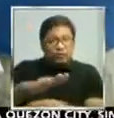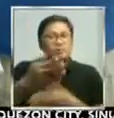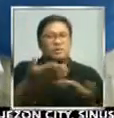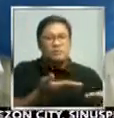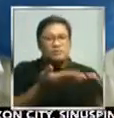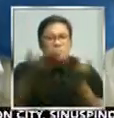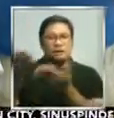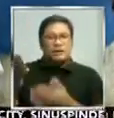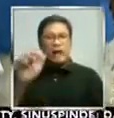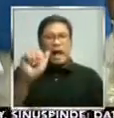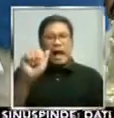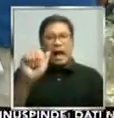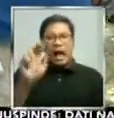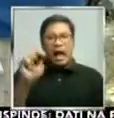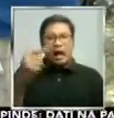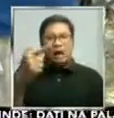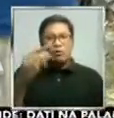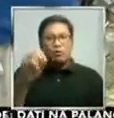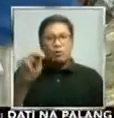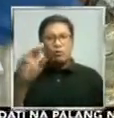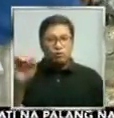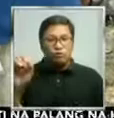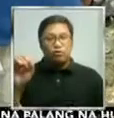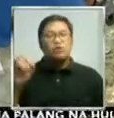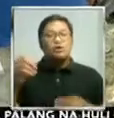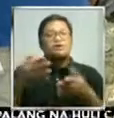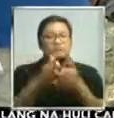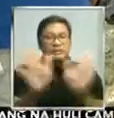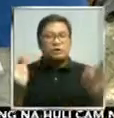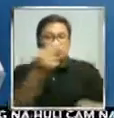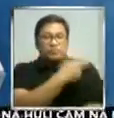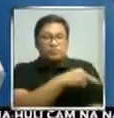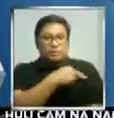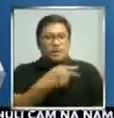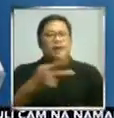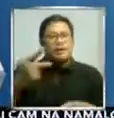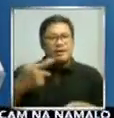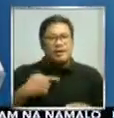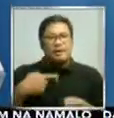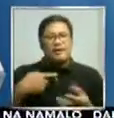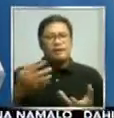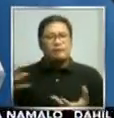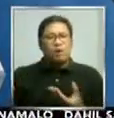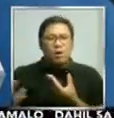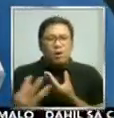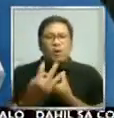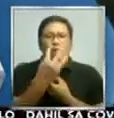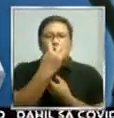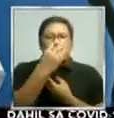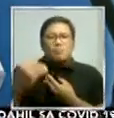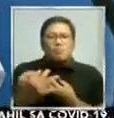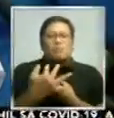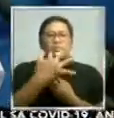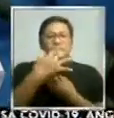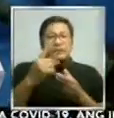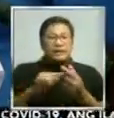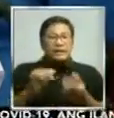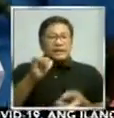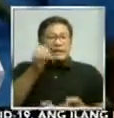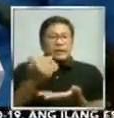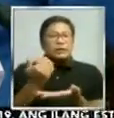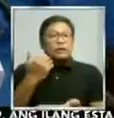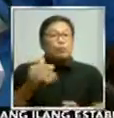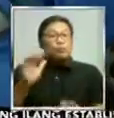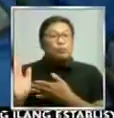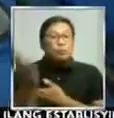Angono General Hospital. Dito nabigyan sila ng tulong medikal at umakyat ang oxygen level ng ina. Kinabukasan may bumisita raw sa kanila.